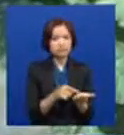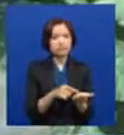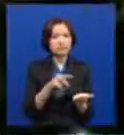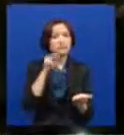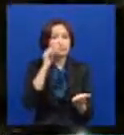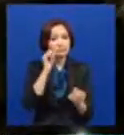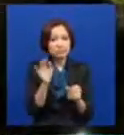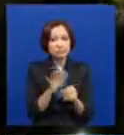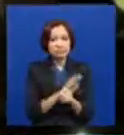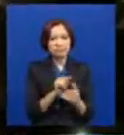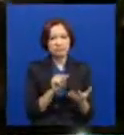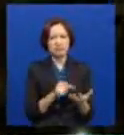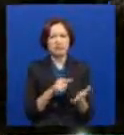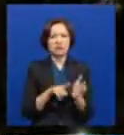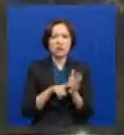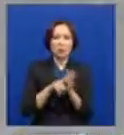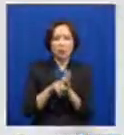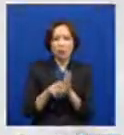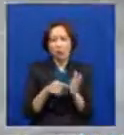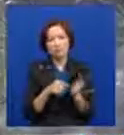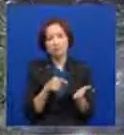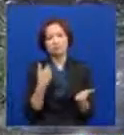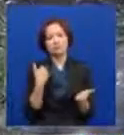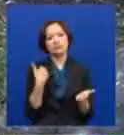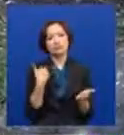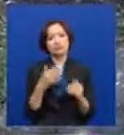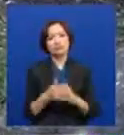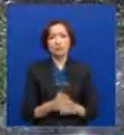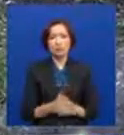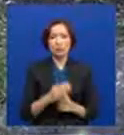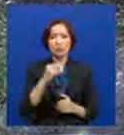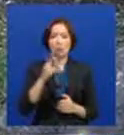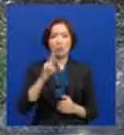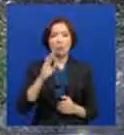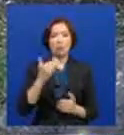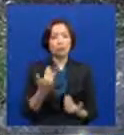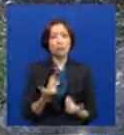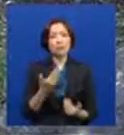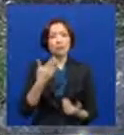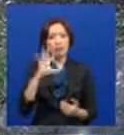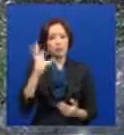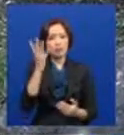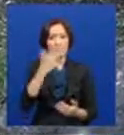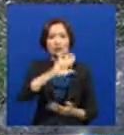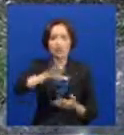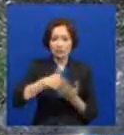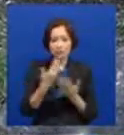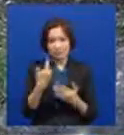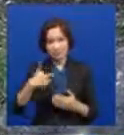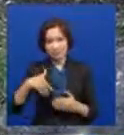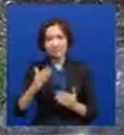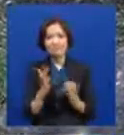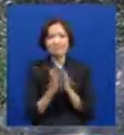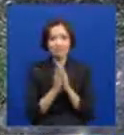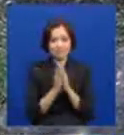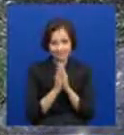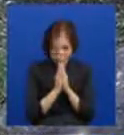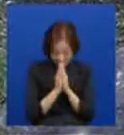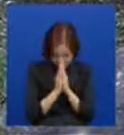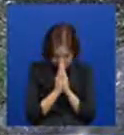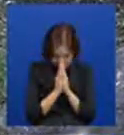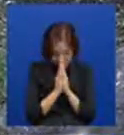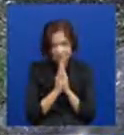มบูรณ์ทำให้เกิดโรคตามมาค่ะ ก็เพื่อเราเช้าวันนี้หมดเวลาลงแล้วค่ะสำหรับวันนี้ลาไปก่อนสวัสดีค่ะ